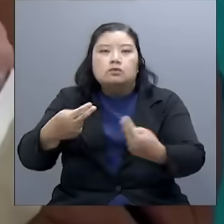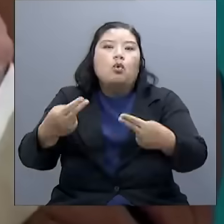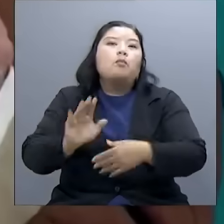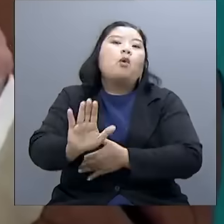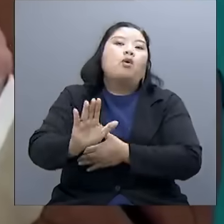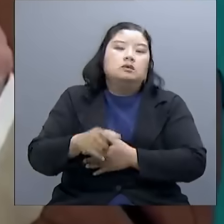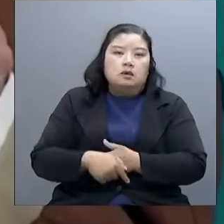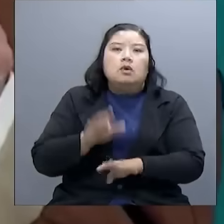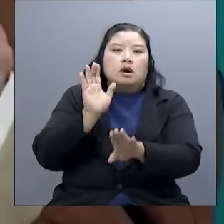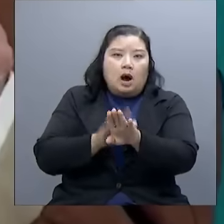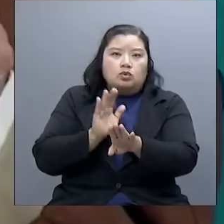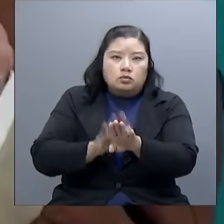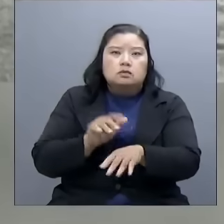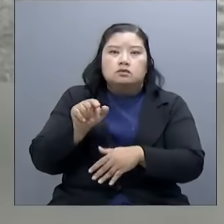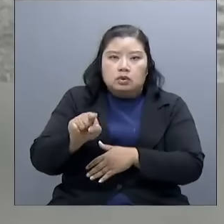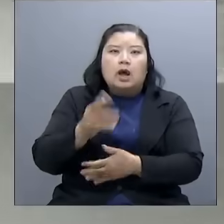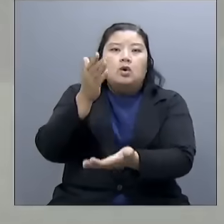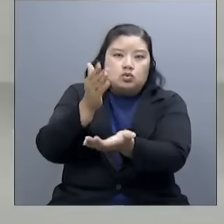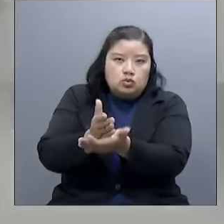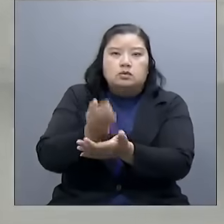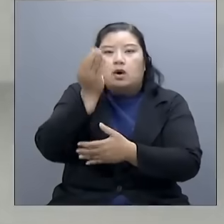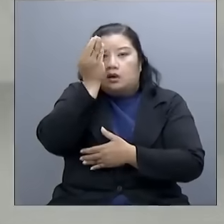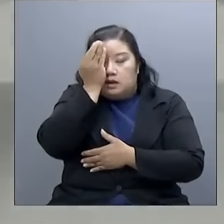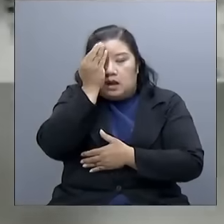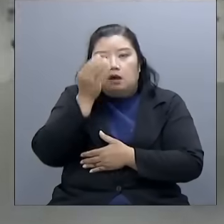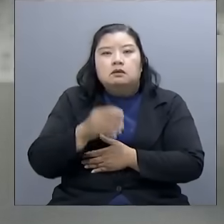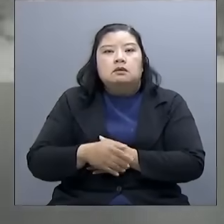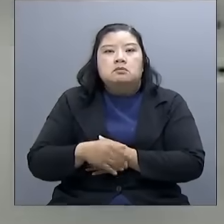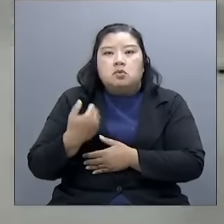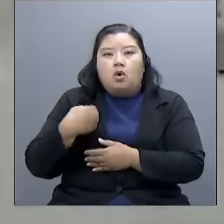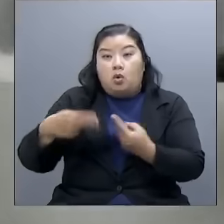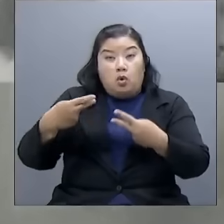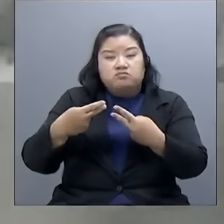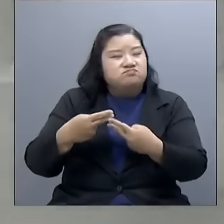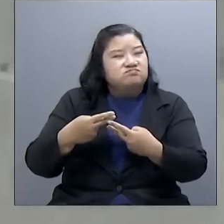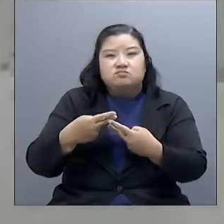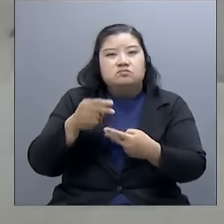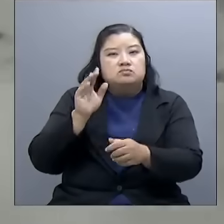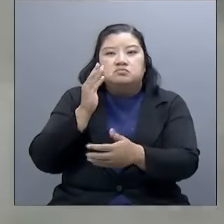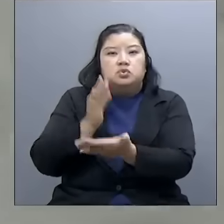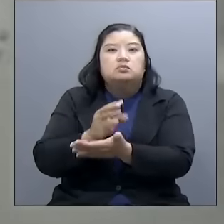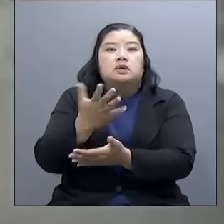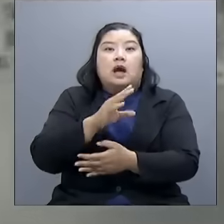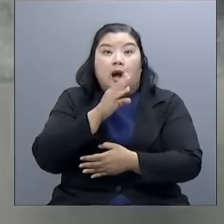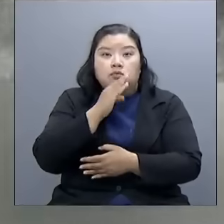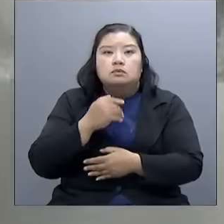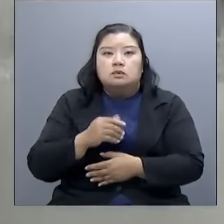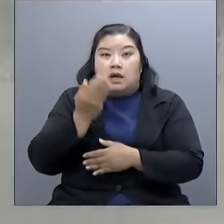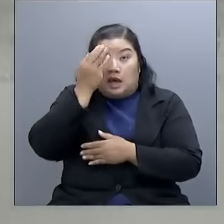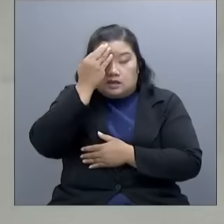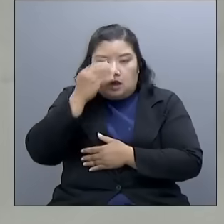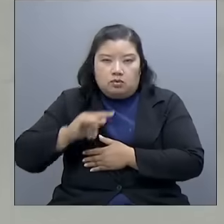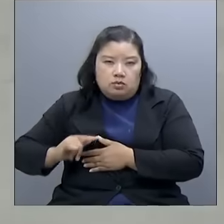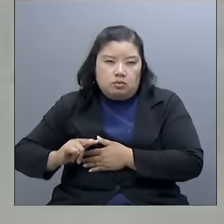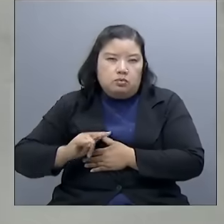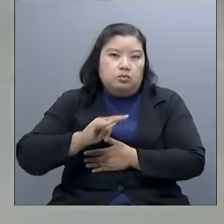ว่าไม่มีใครที่จะสามารถหยุดยั้งกองกำลังต่อต้านอิสราเอลได้ถ้าอิสราเอลยังคงเดินหน้าโจมตีทางอากาศในกาซา